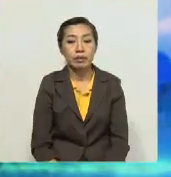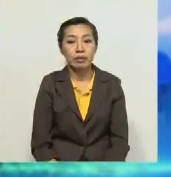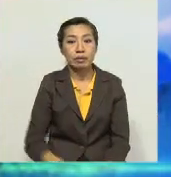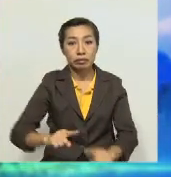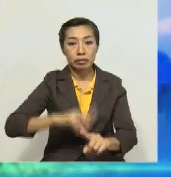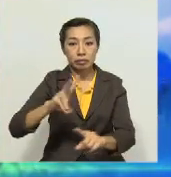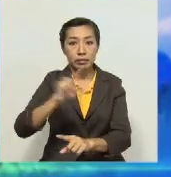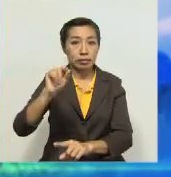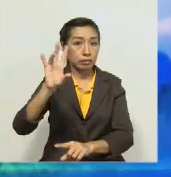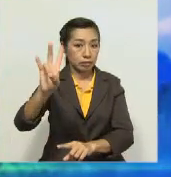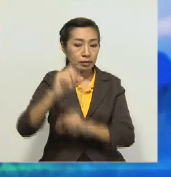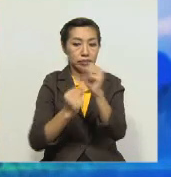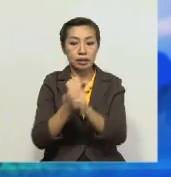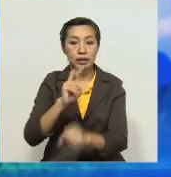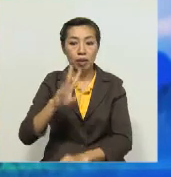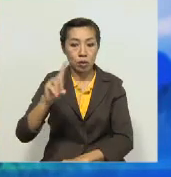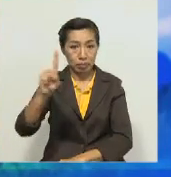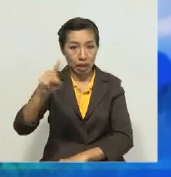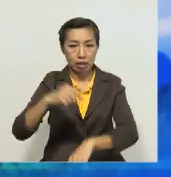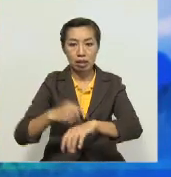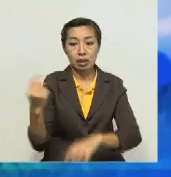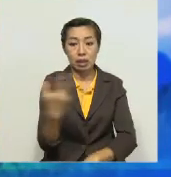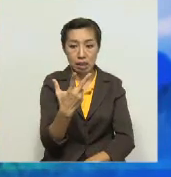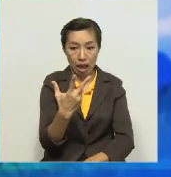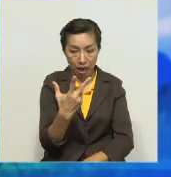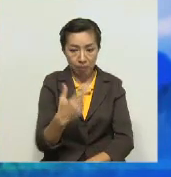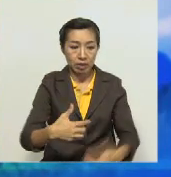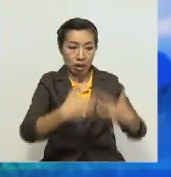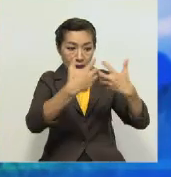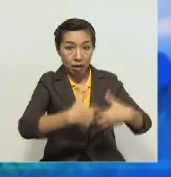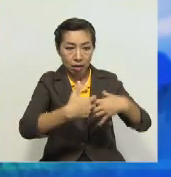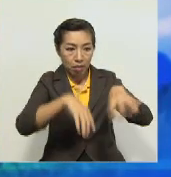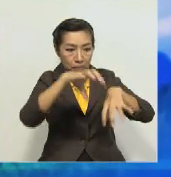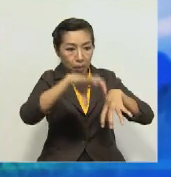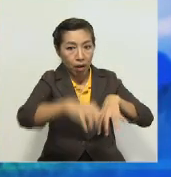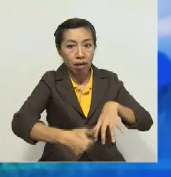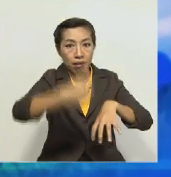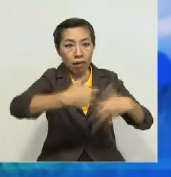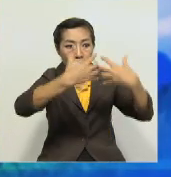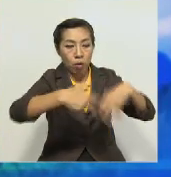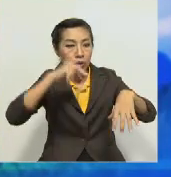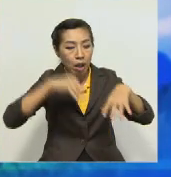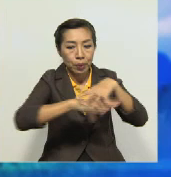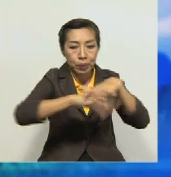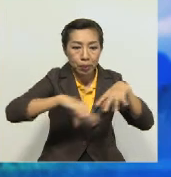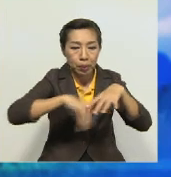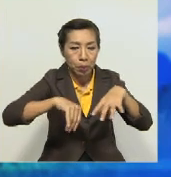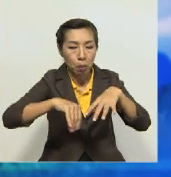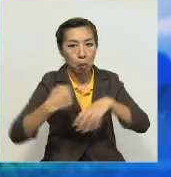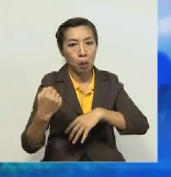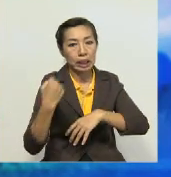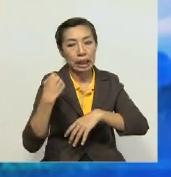27 มธุนายย 2,561 เวลา 3 เรื่สุบน้ำสามารถใช้งานได้แต่กำลงไม่เพีงพอ